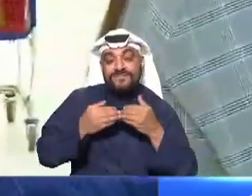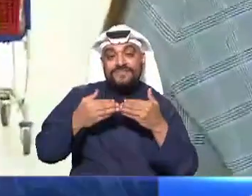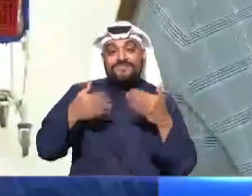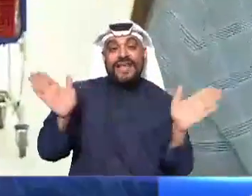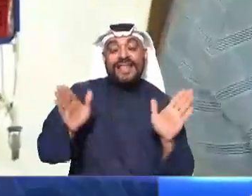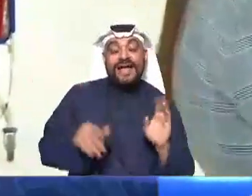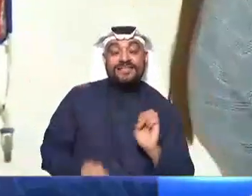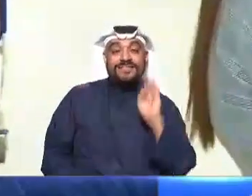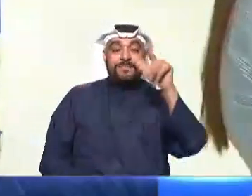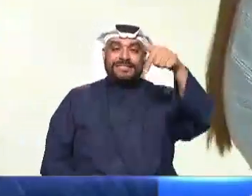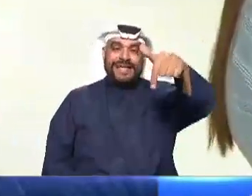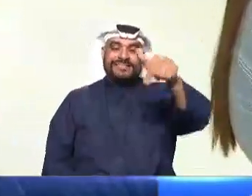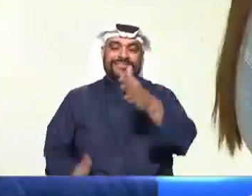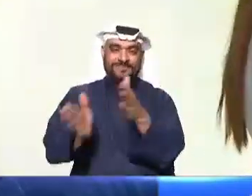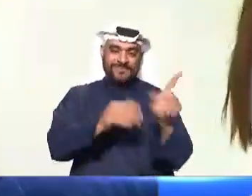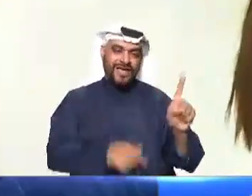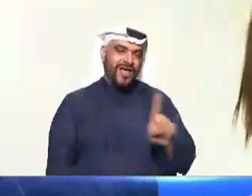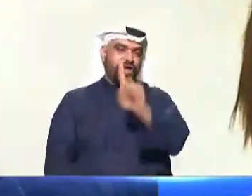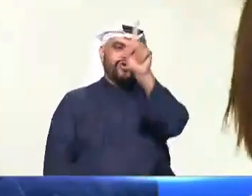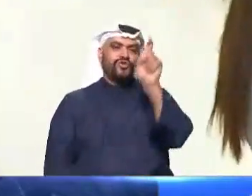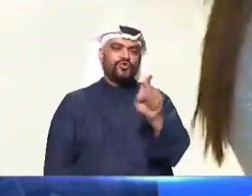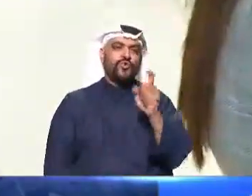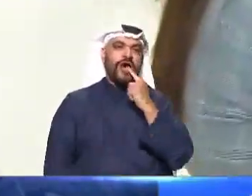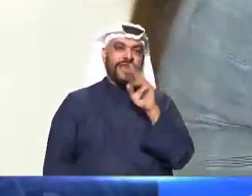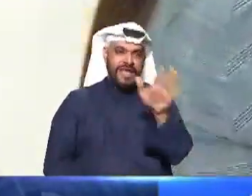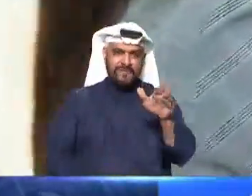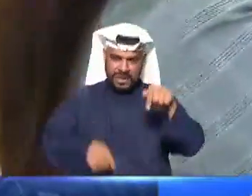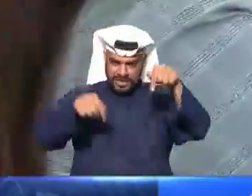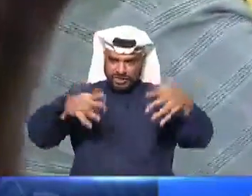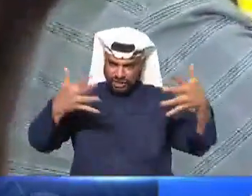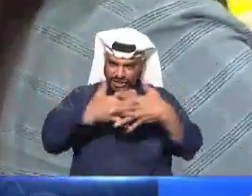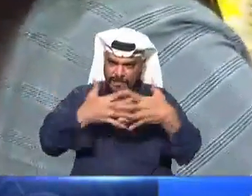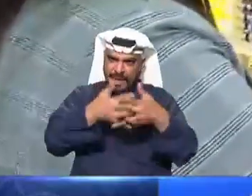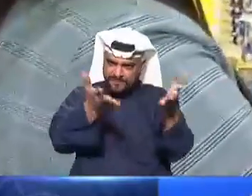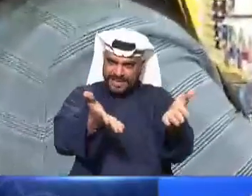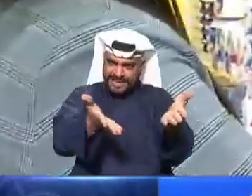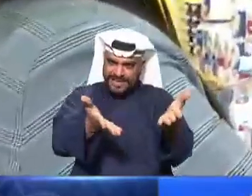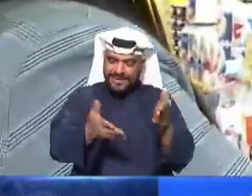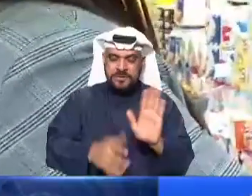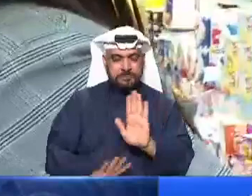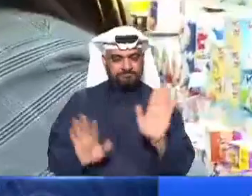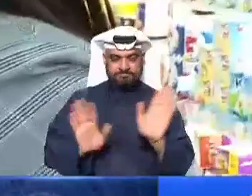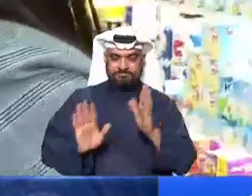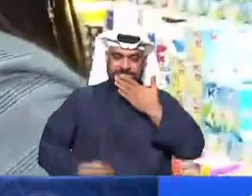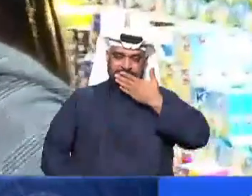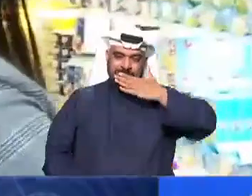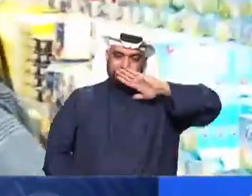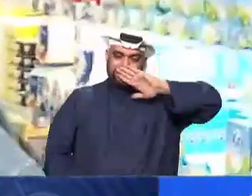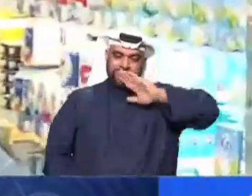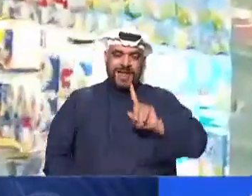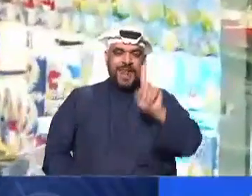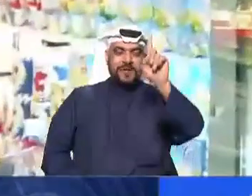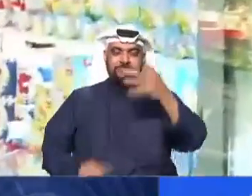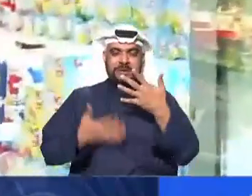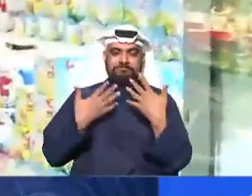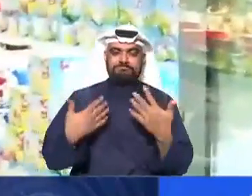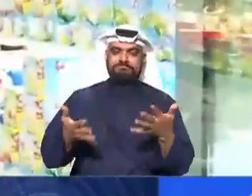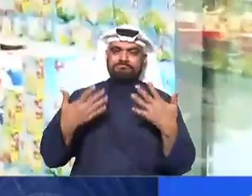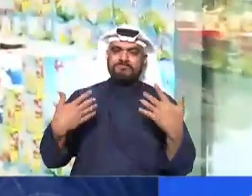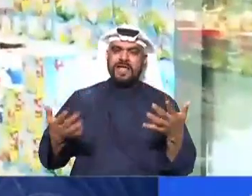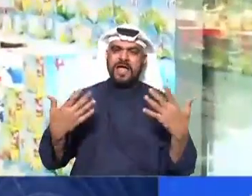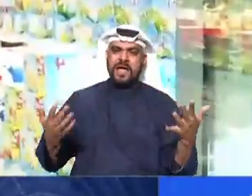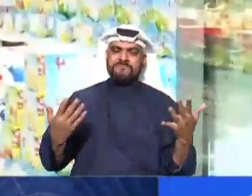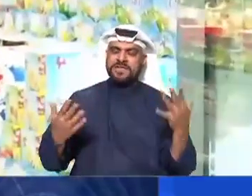تسير الأمور اليوم وهل يوجد ازدحام داخل الجمعية؟ لله الحمد، الوضع في السوق المركزي مستتب،